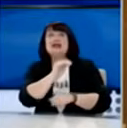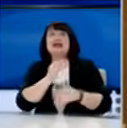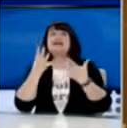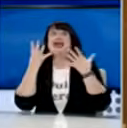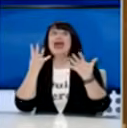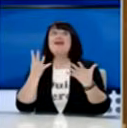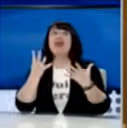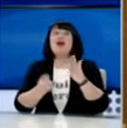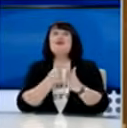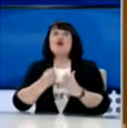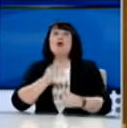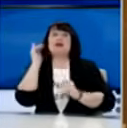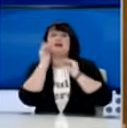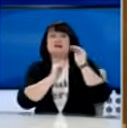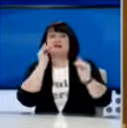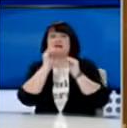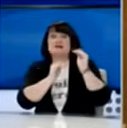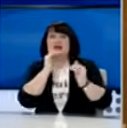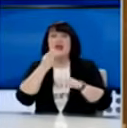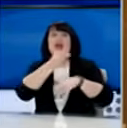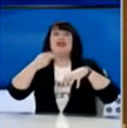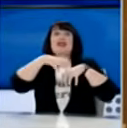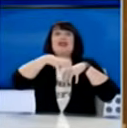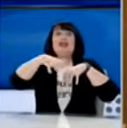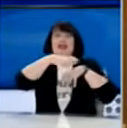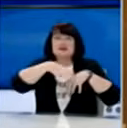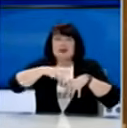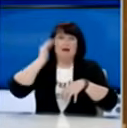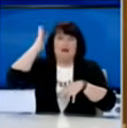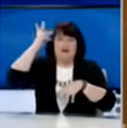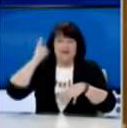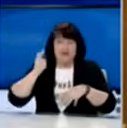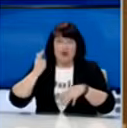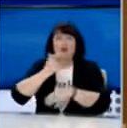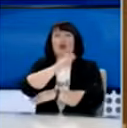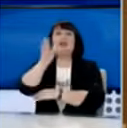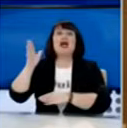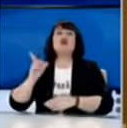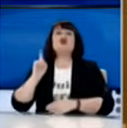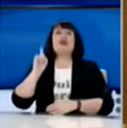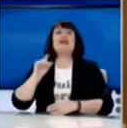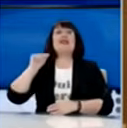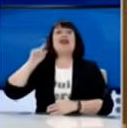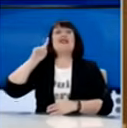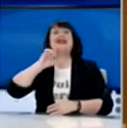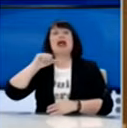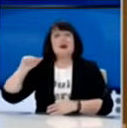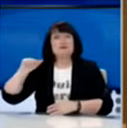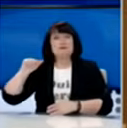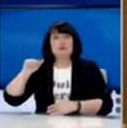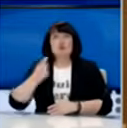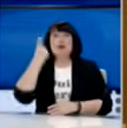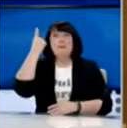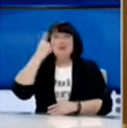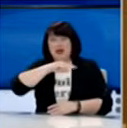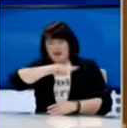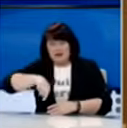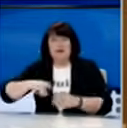9 επίκαιρες ερωτήσεις για τη Θεσσαλία, για τον Εύρο και για τη Δαδιά. Δεν ήρθατε να απαντήσετε ούτε σε